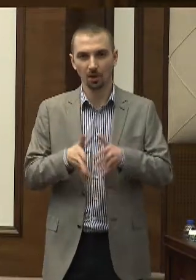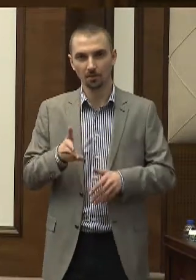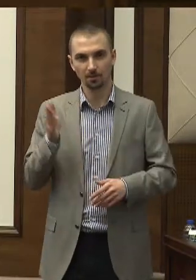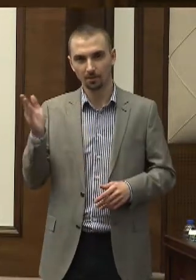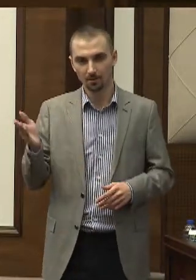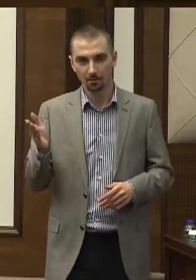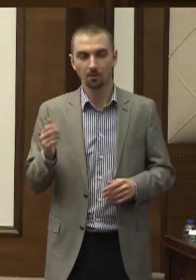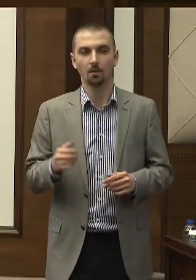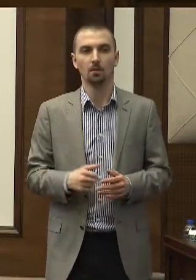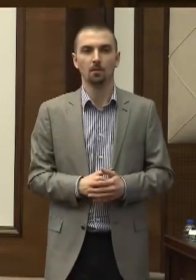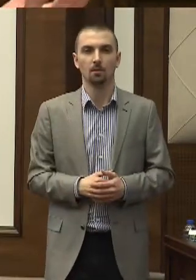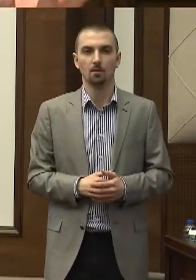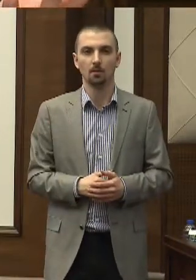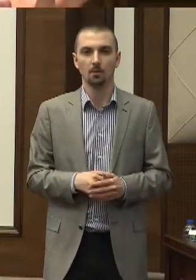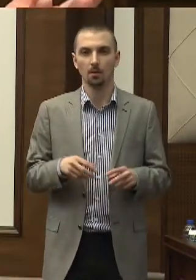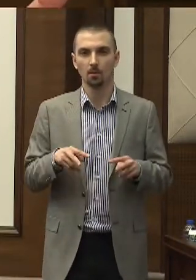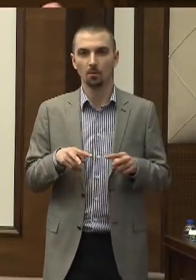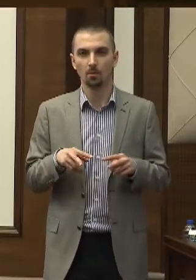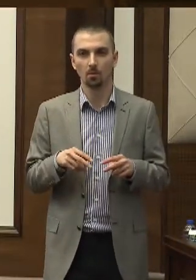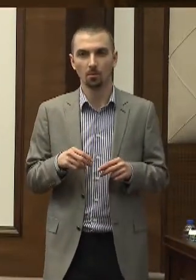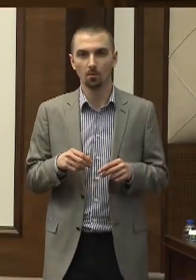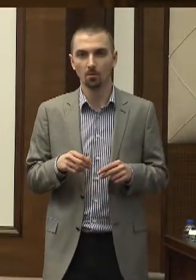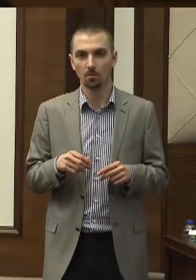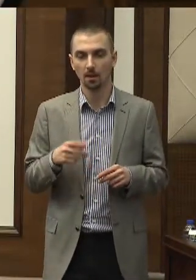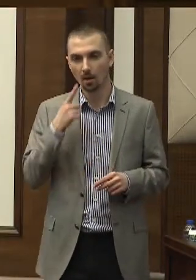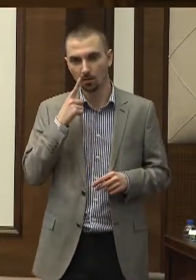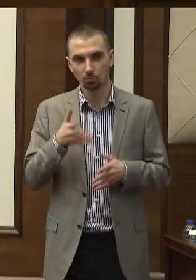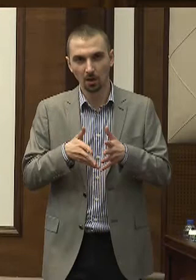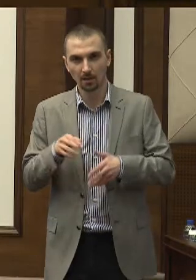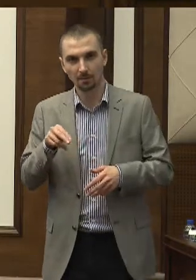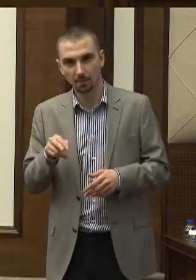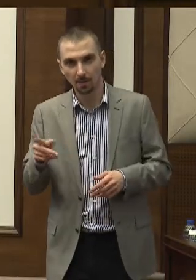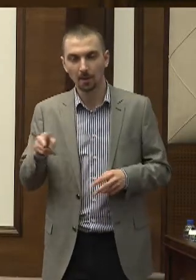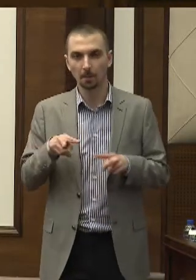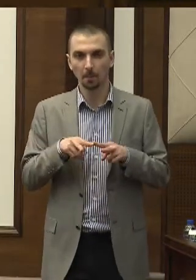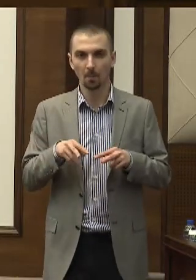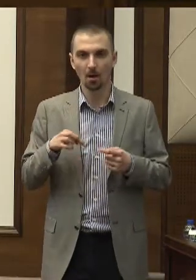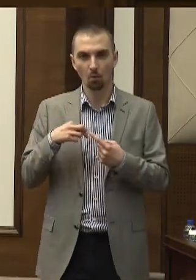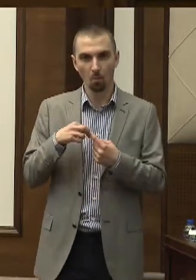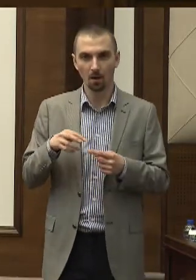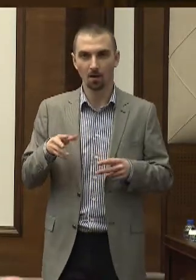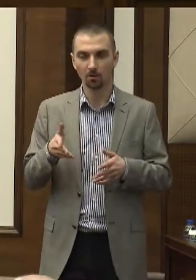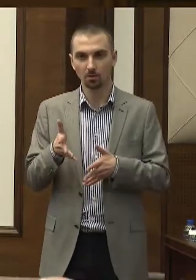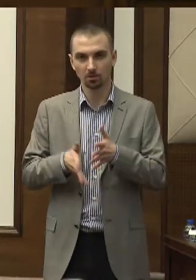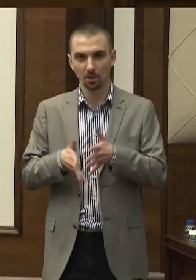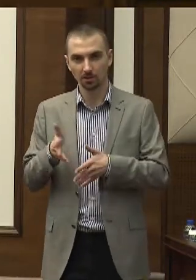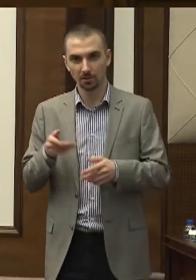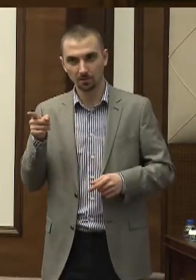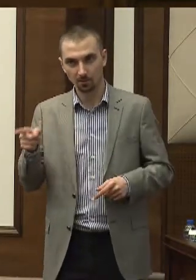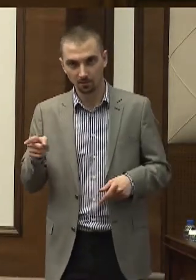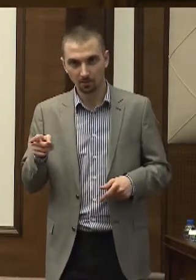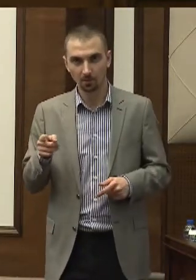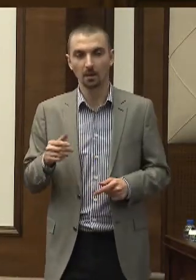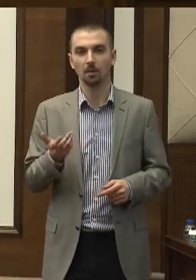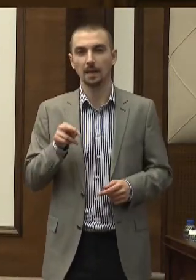Cengiz Topel Caddesi gibi Mustafa Kemal Caddesi ve Mimar Oba Gazi Mustafa Kemal